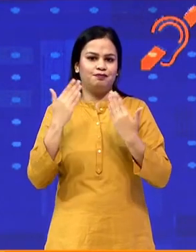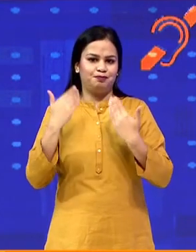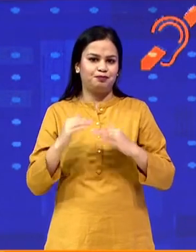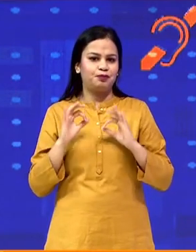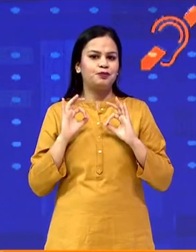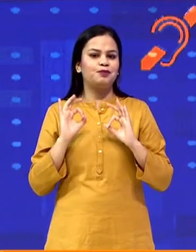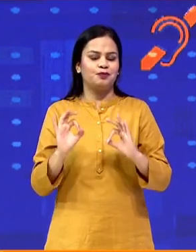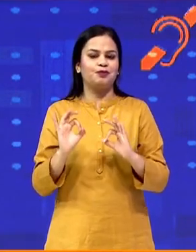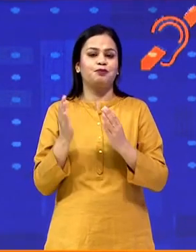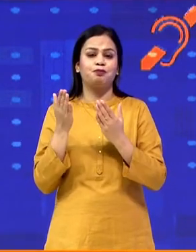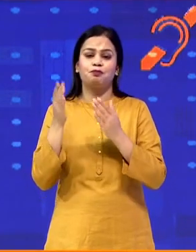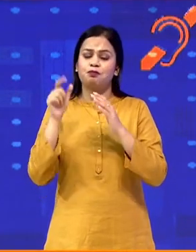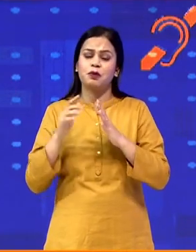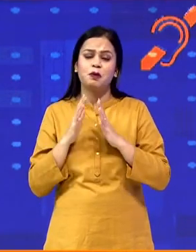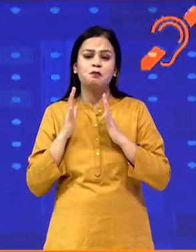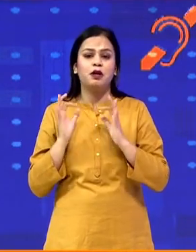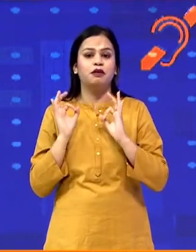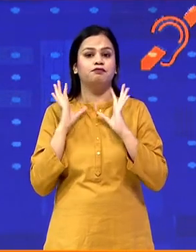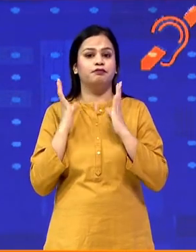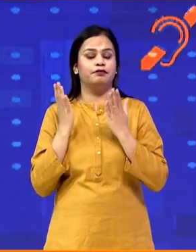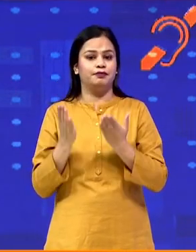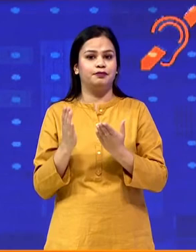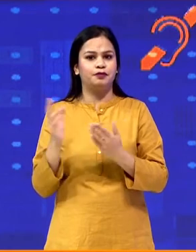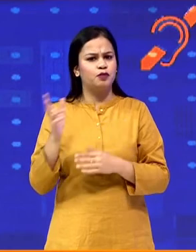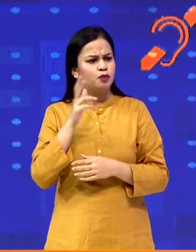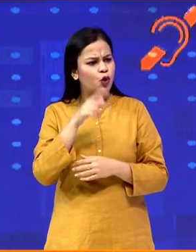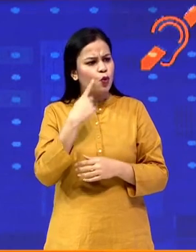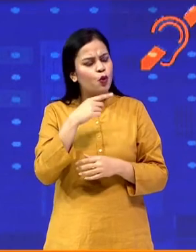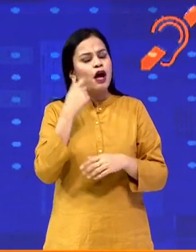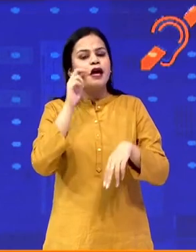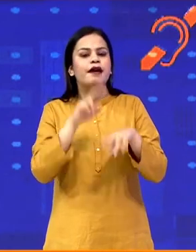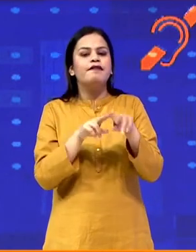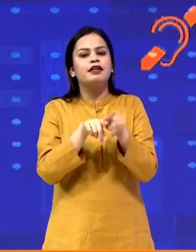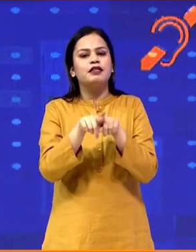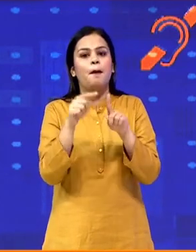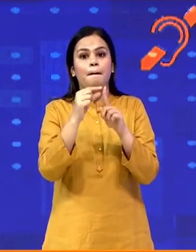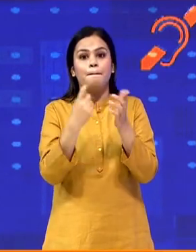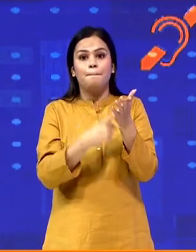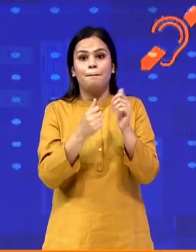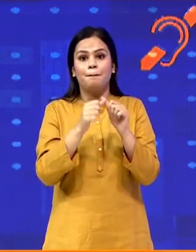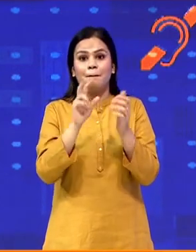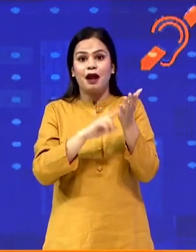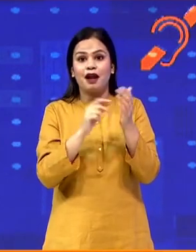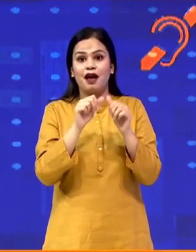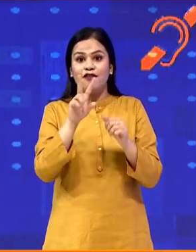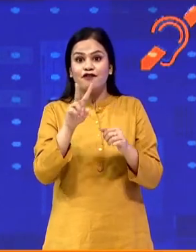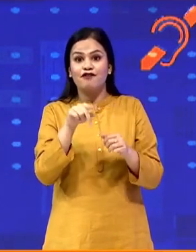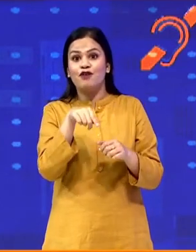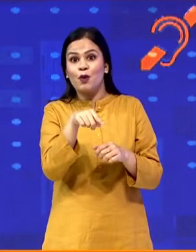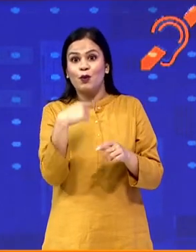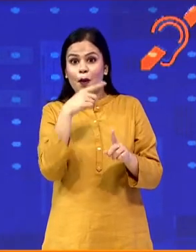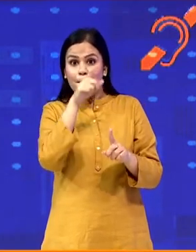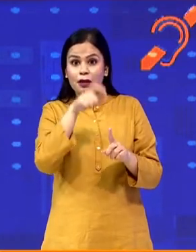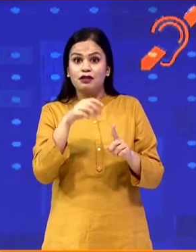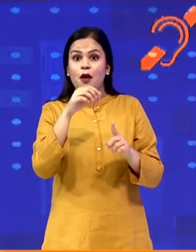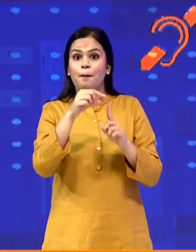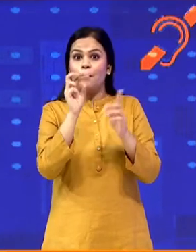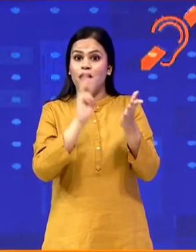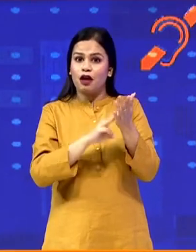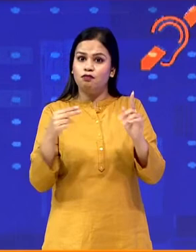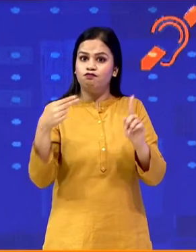बहुत ईमानदार आपने कभी नहीं सोचा की प्रणब मुखर्जी अगर प्राइम मिनिस्टर बनते तो बेहतर देश को चला सकते थे